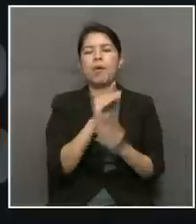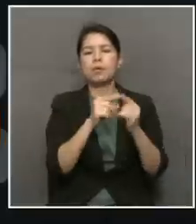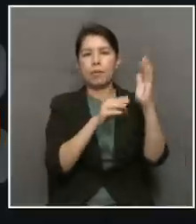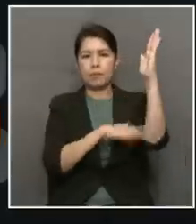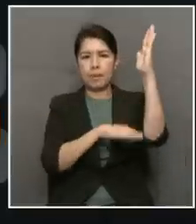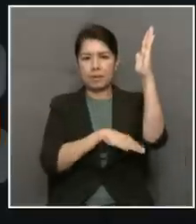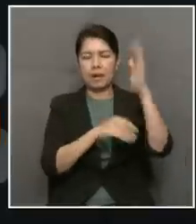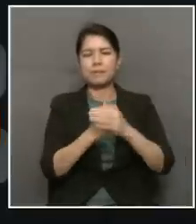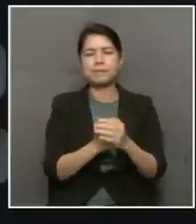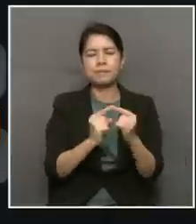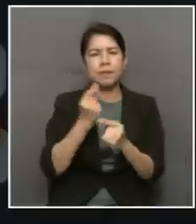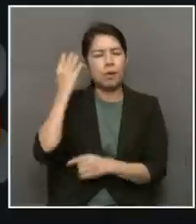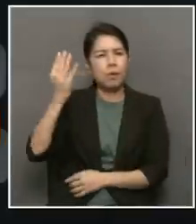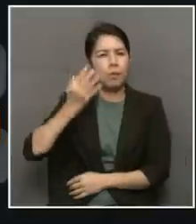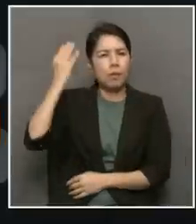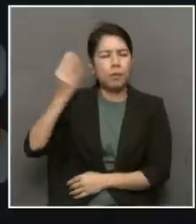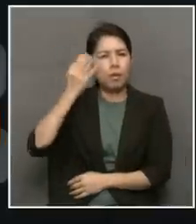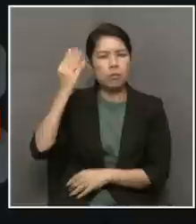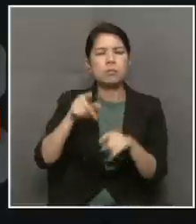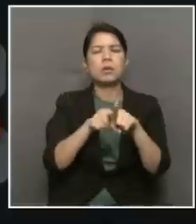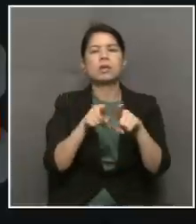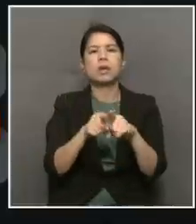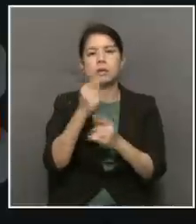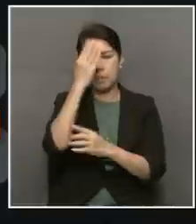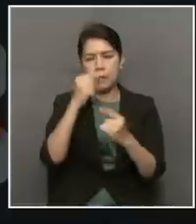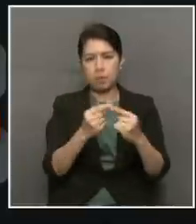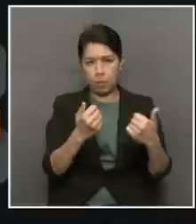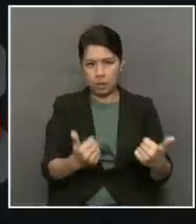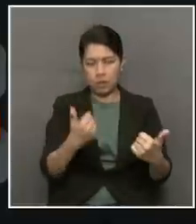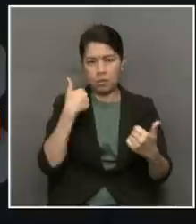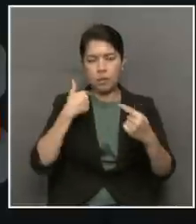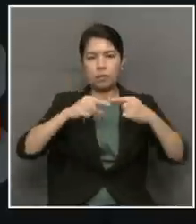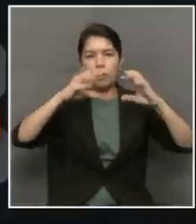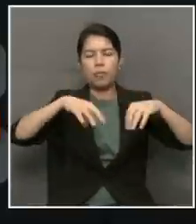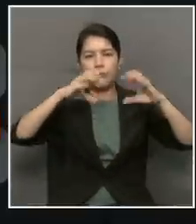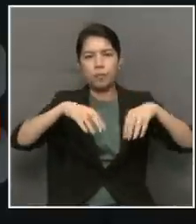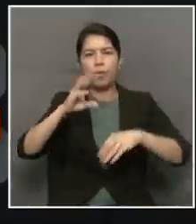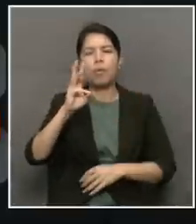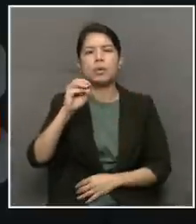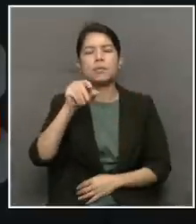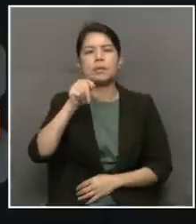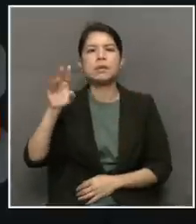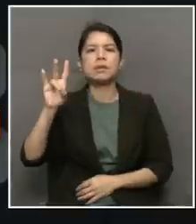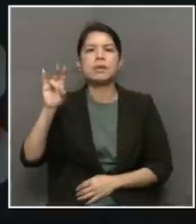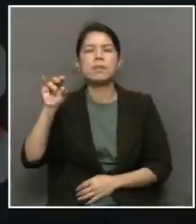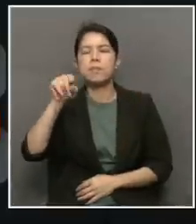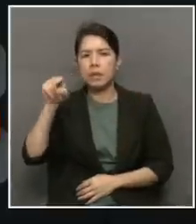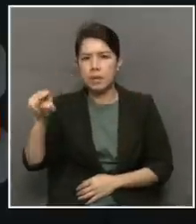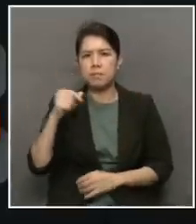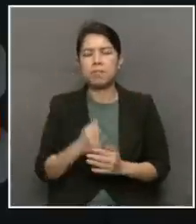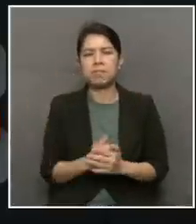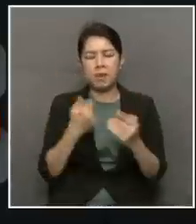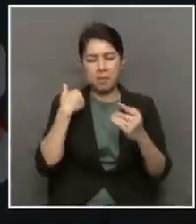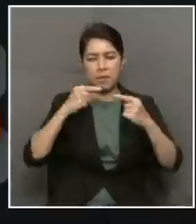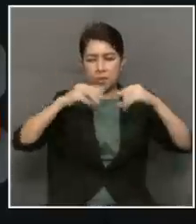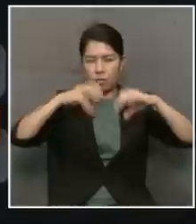ได้รับอิทธิพลจากร่องมรสุมเช่นเดียวกันทำให้วันนี้มีฝนร้อยละ 60-70ของพื้นที่กับมีฝน